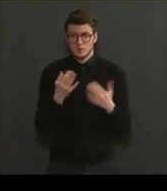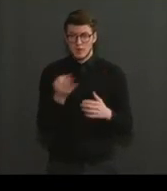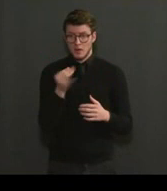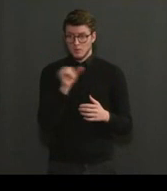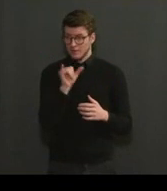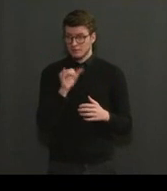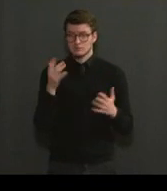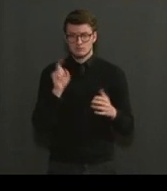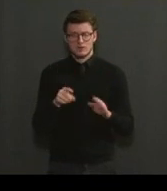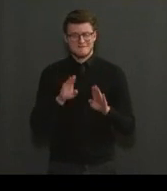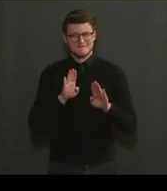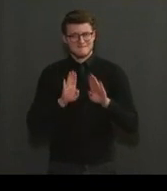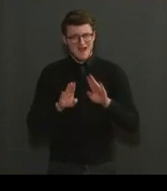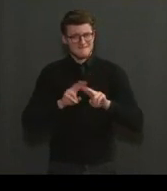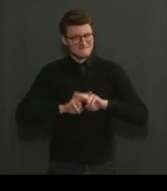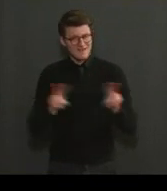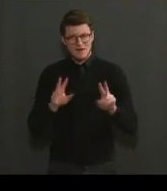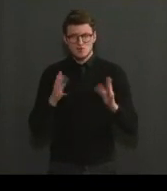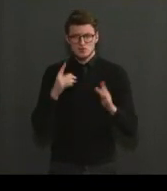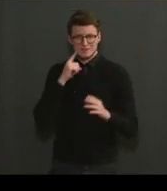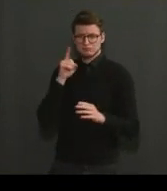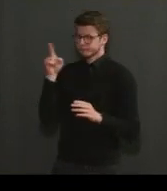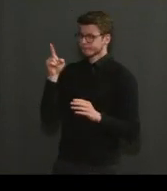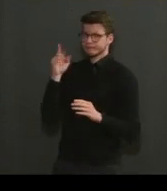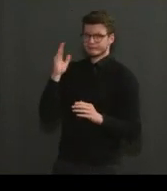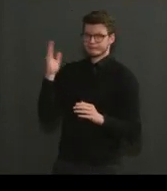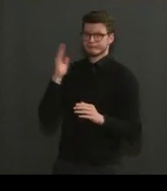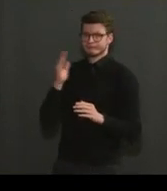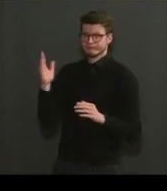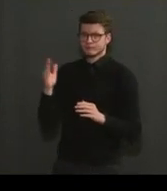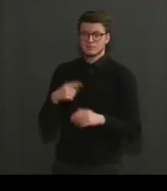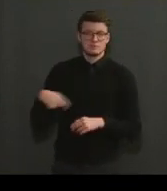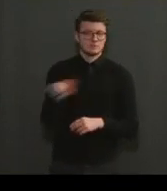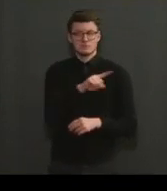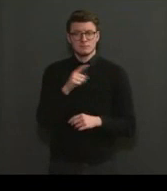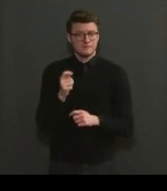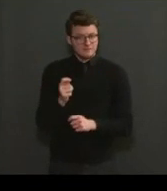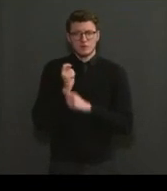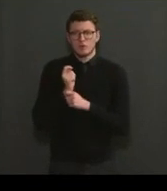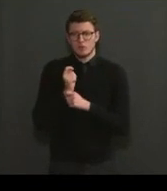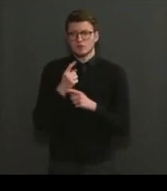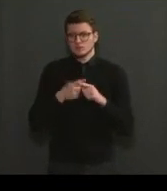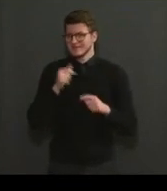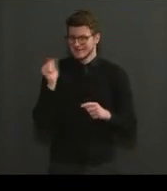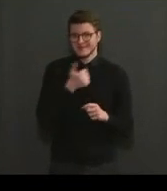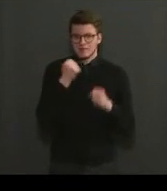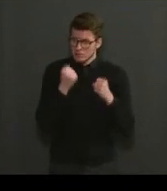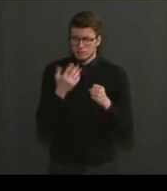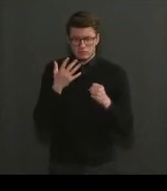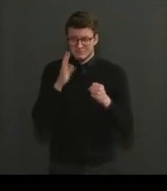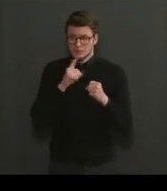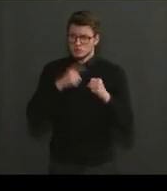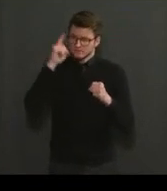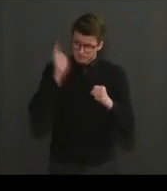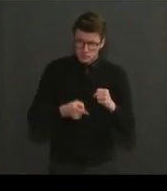veiligheid te laten verlopen. En dit is een collectieve verantwoordelijkheid. Iedereen kan en moet zijn rol hierin